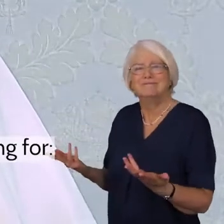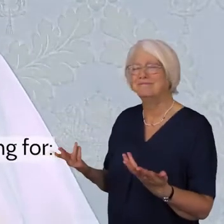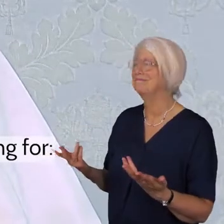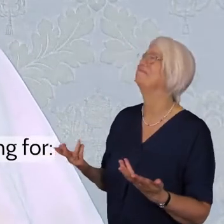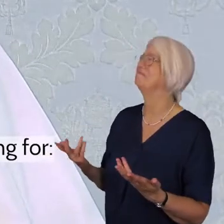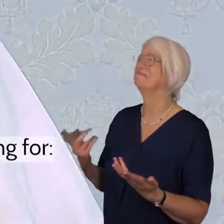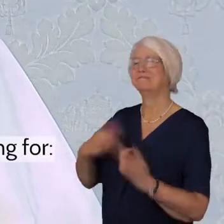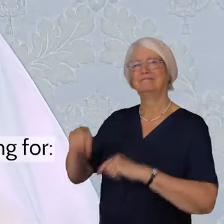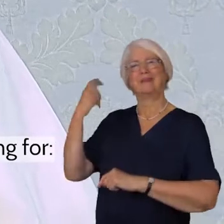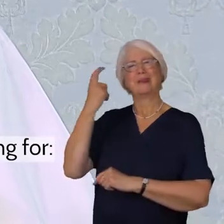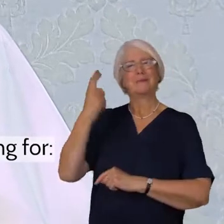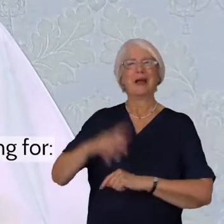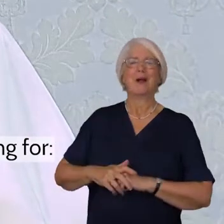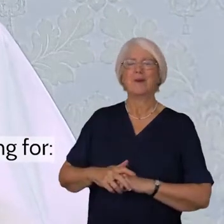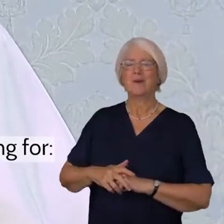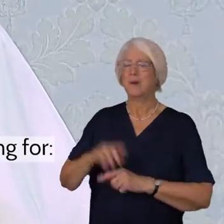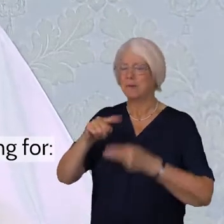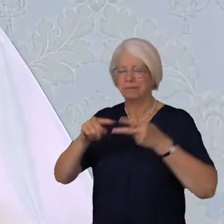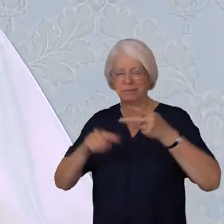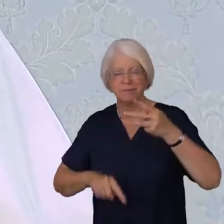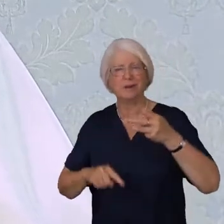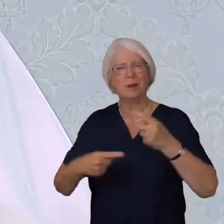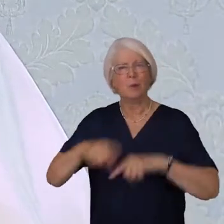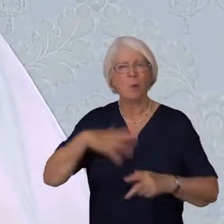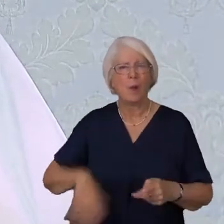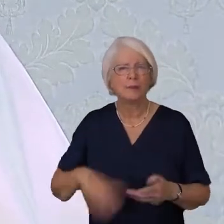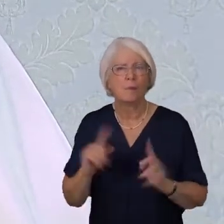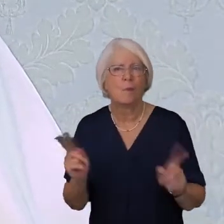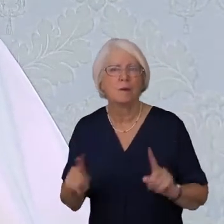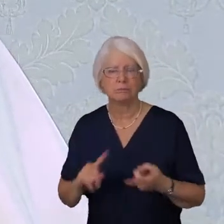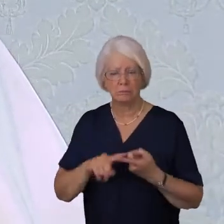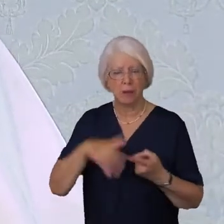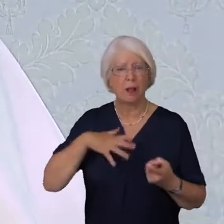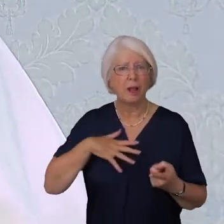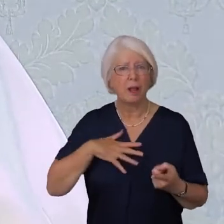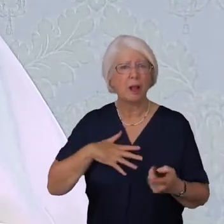Pensiamo a quello che ora vorremmo avere: conforto,